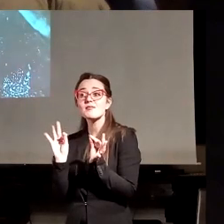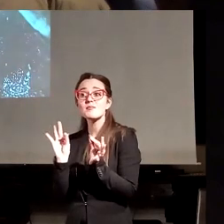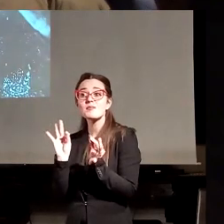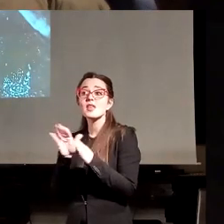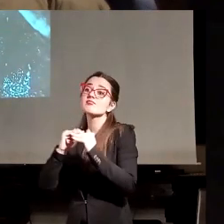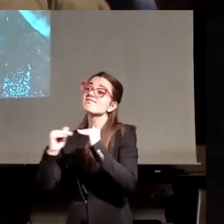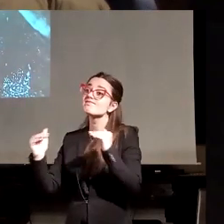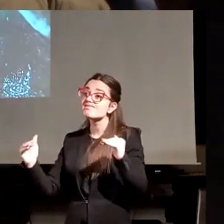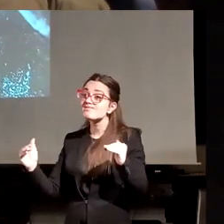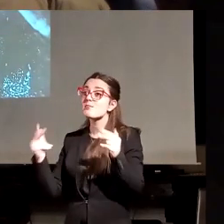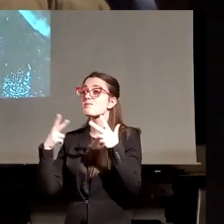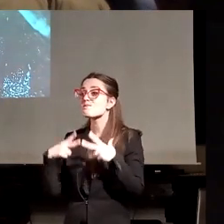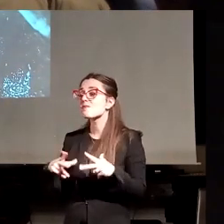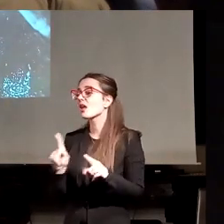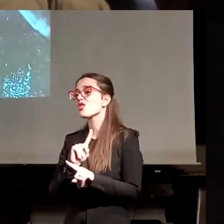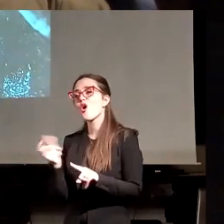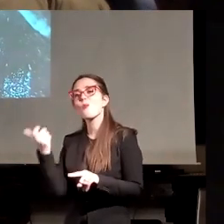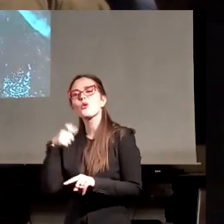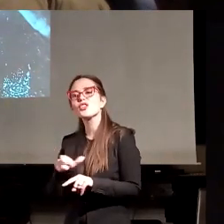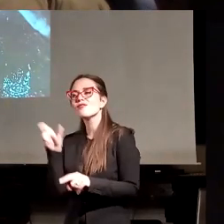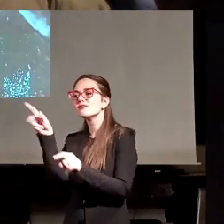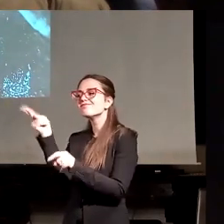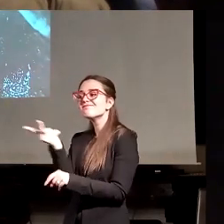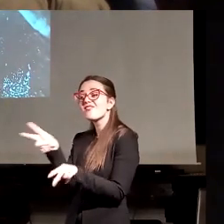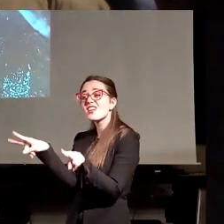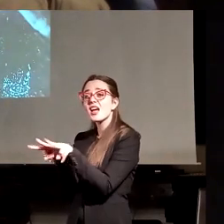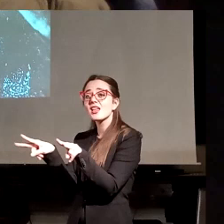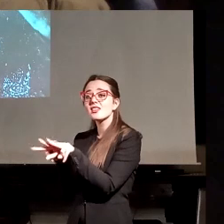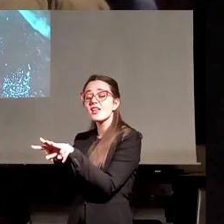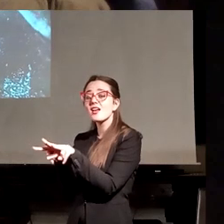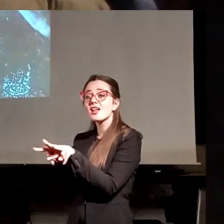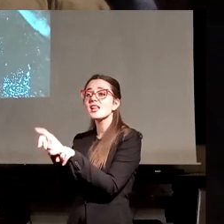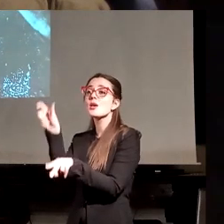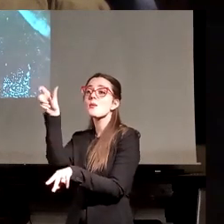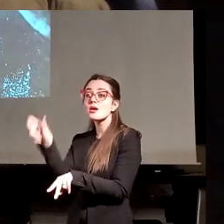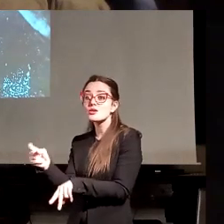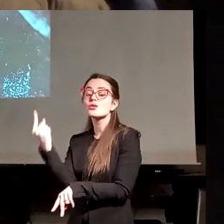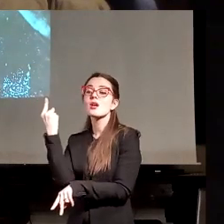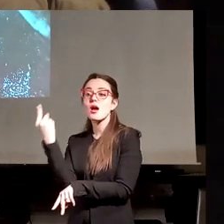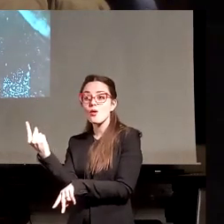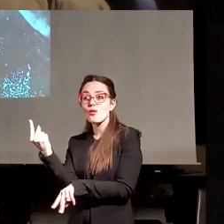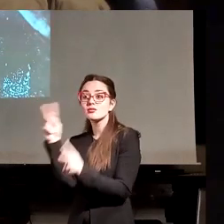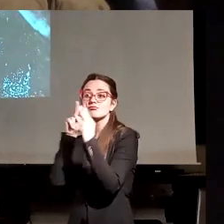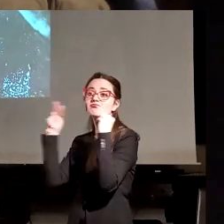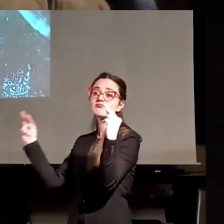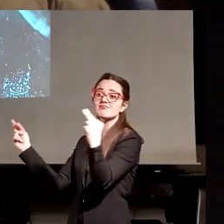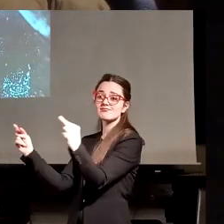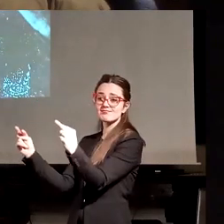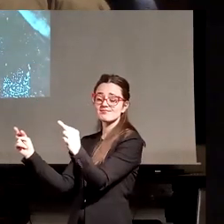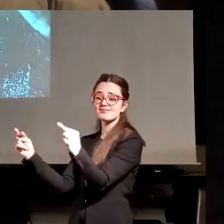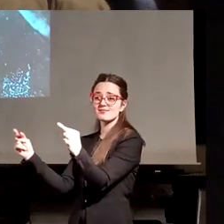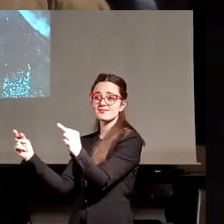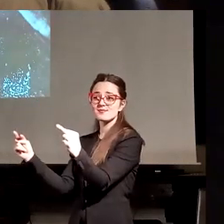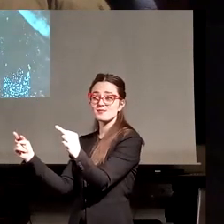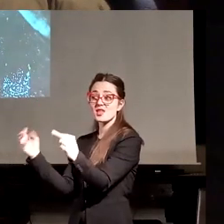piano perché i due sono la stessa persona vista dall'altra parte perché poi si scoprì che